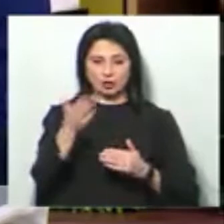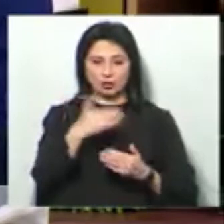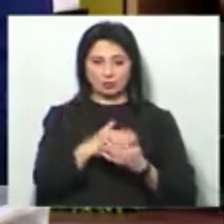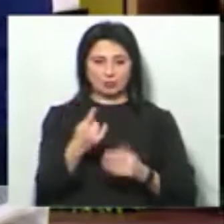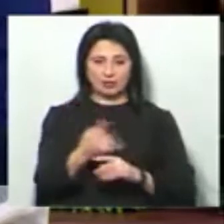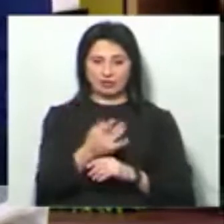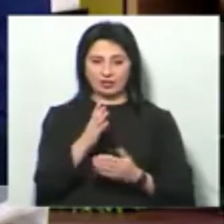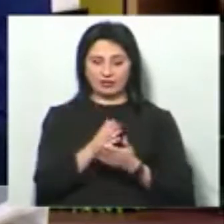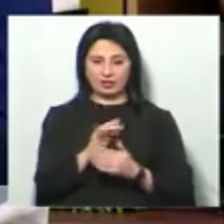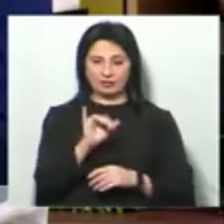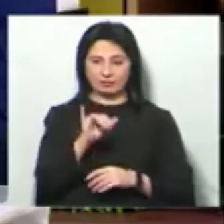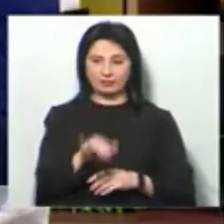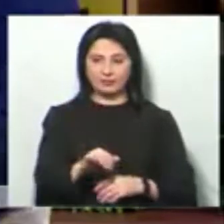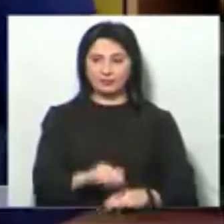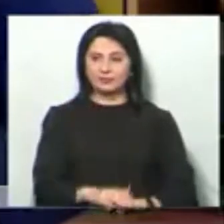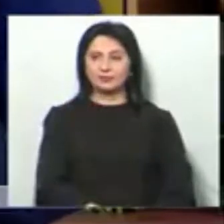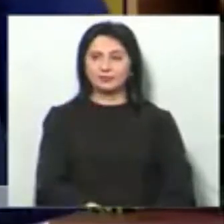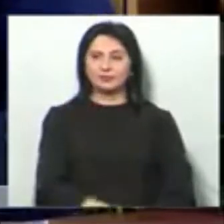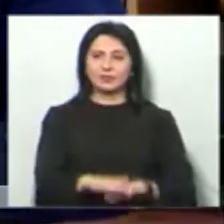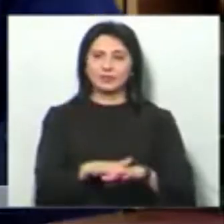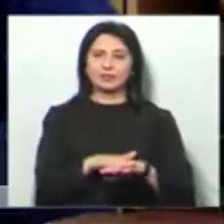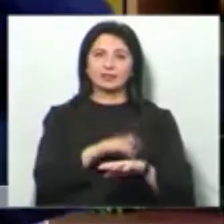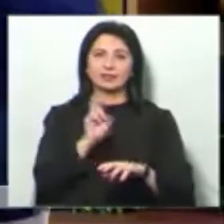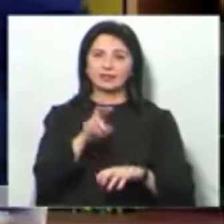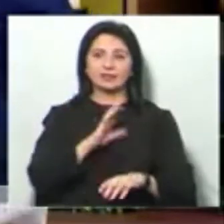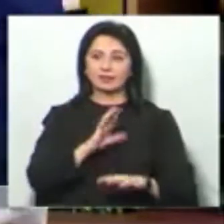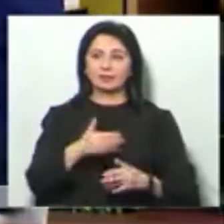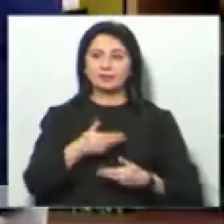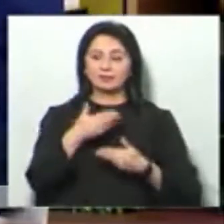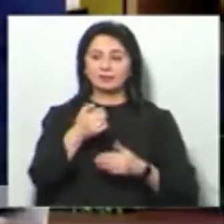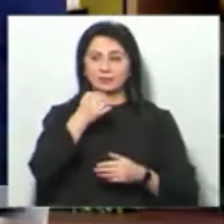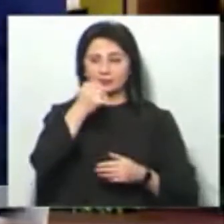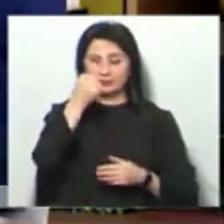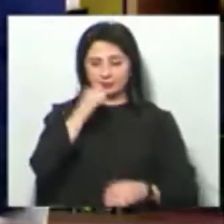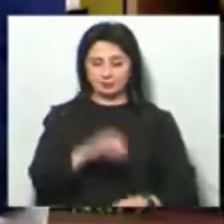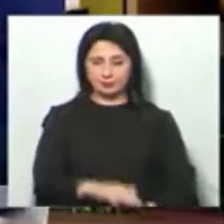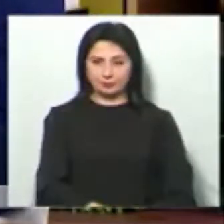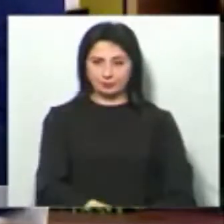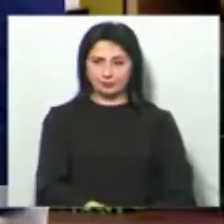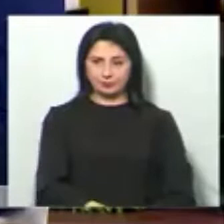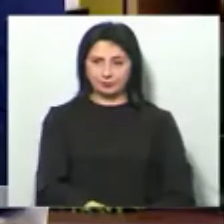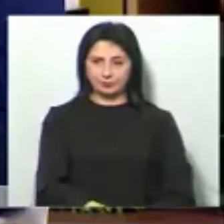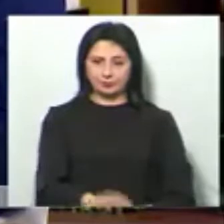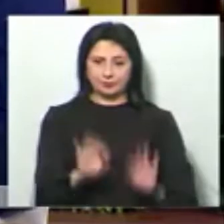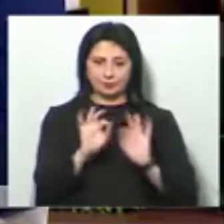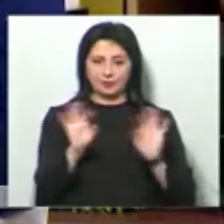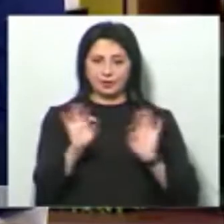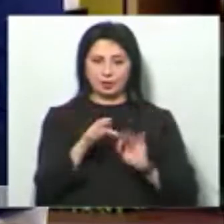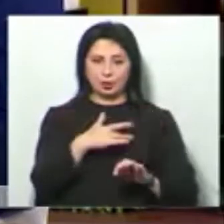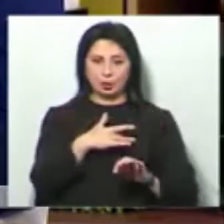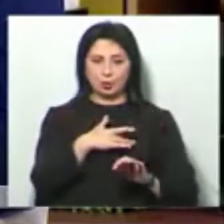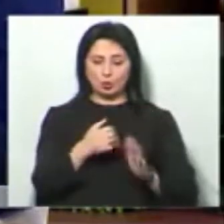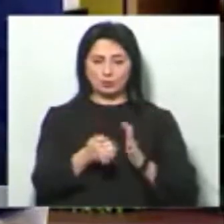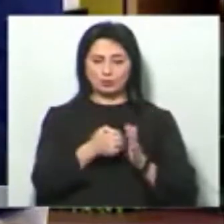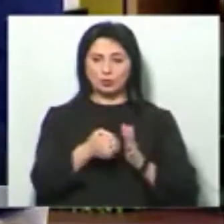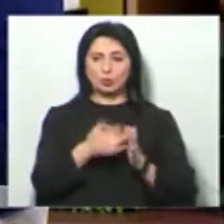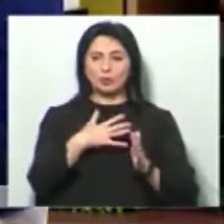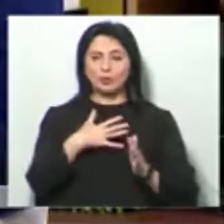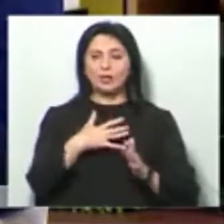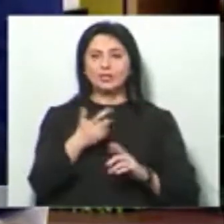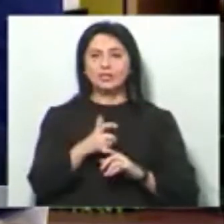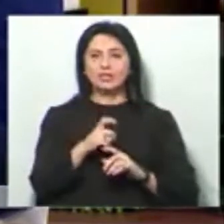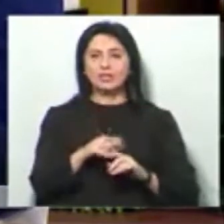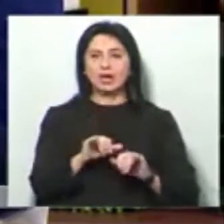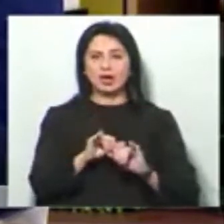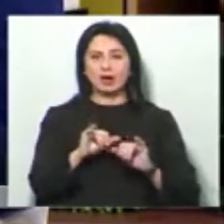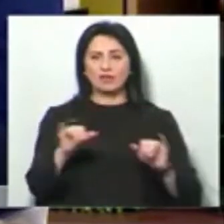თავარ ხანგრძლივი პერიოდი შეიძლება და დიმადლობა მოპატიჟებისთვის. მოგახსენებთ, რომ გულის უკმარისობა, როგორც ვიცით, ძალიან